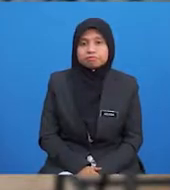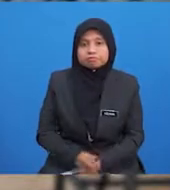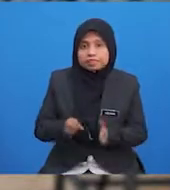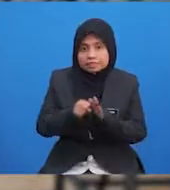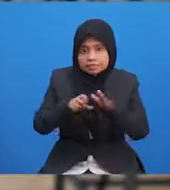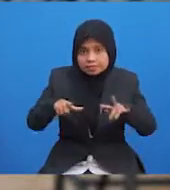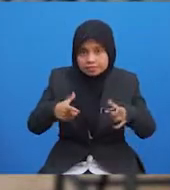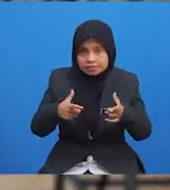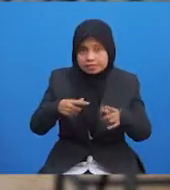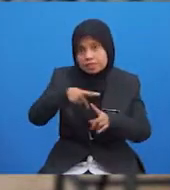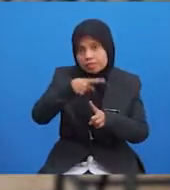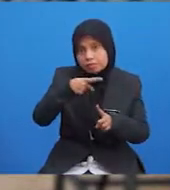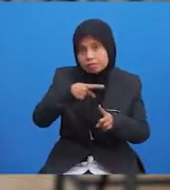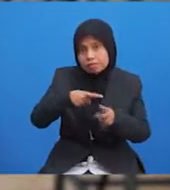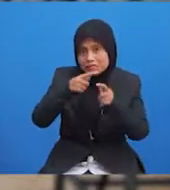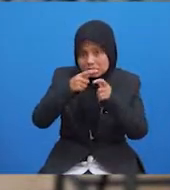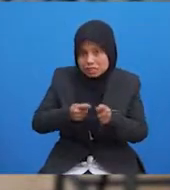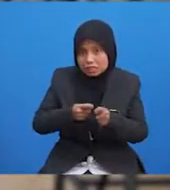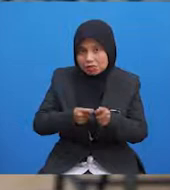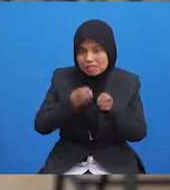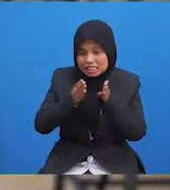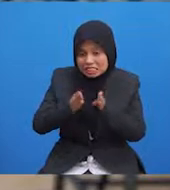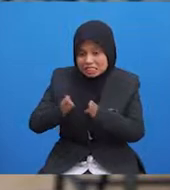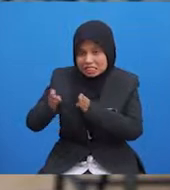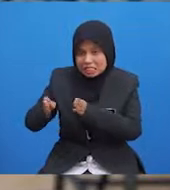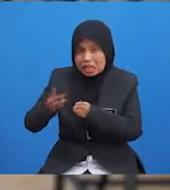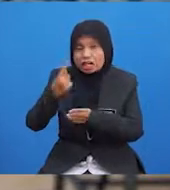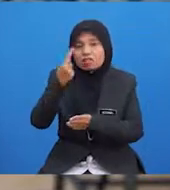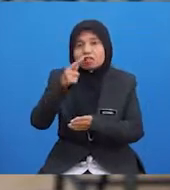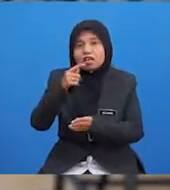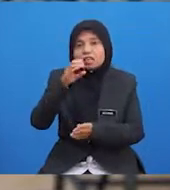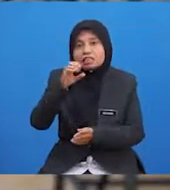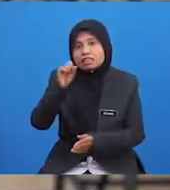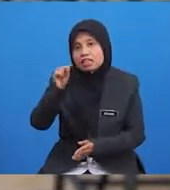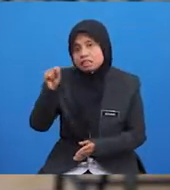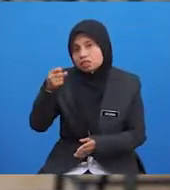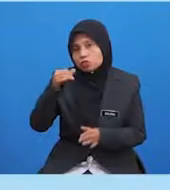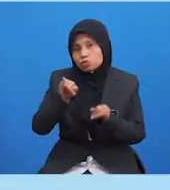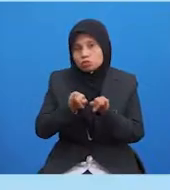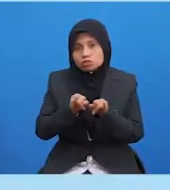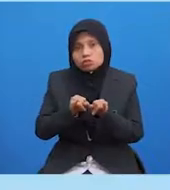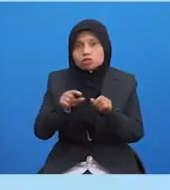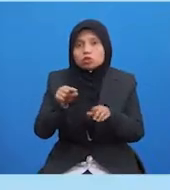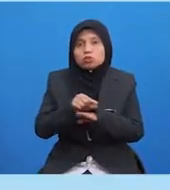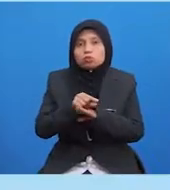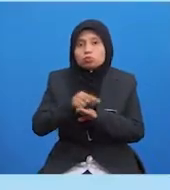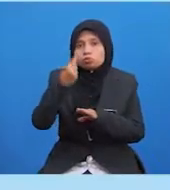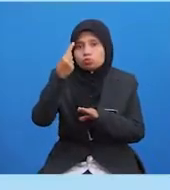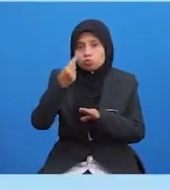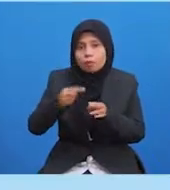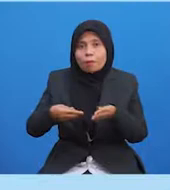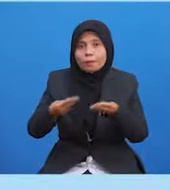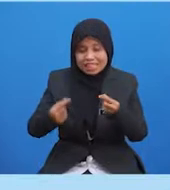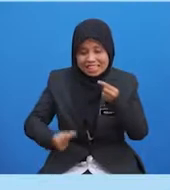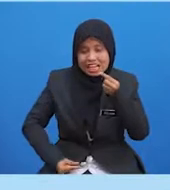Selain daripada menetapkan jajaran teks, CSS juga digunakan untuk memberi gaya